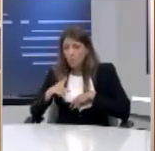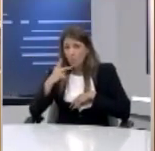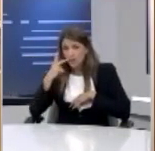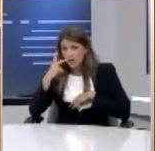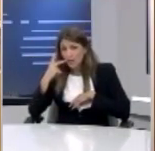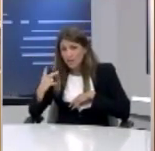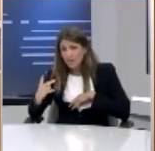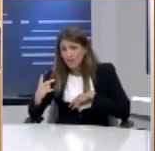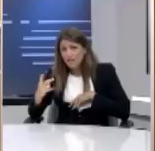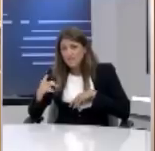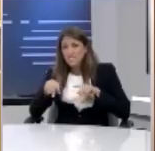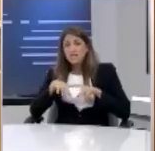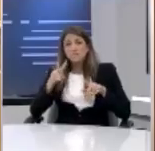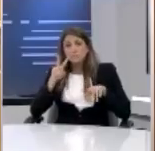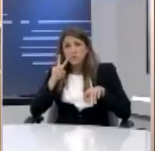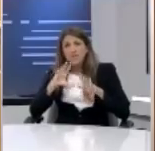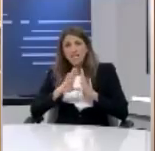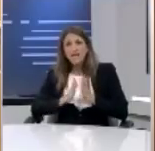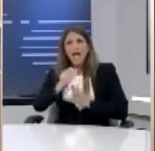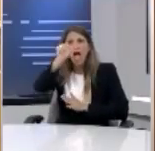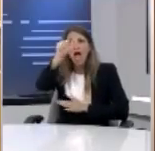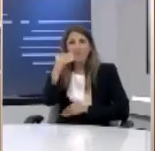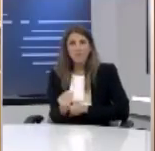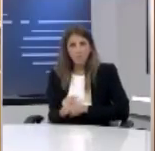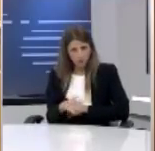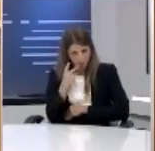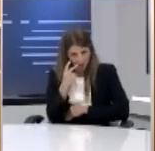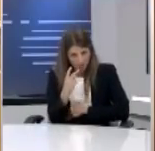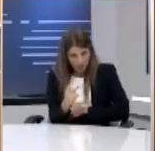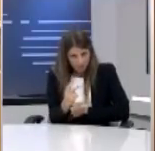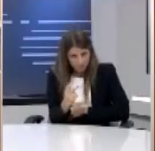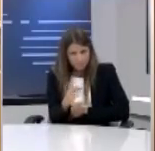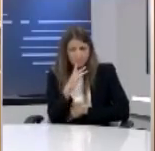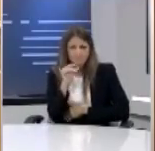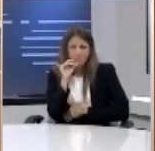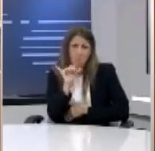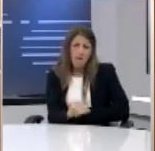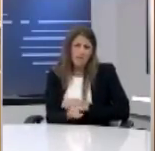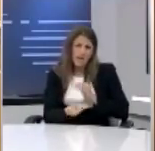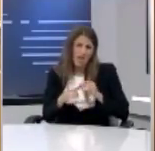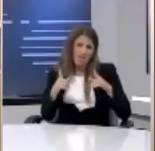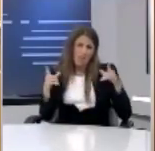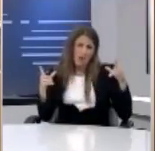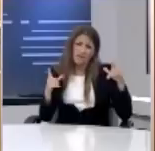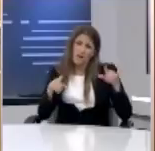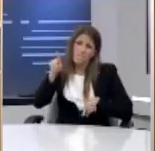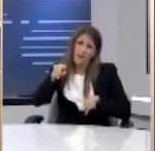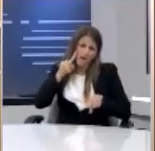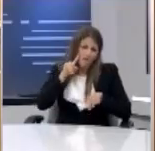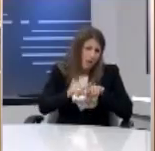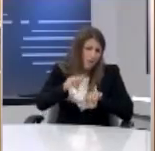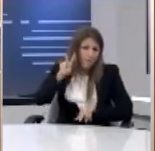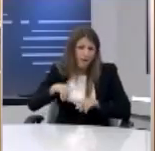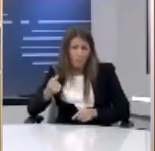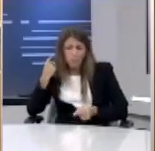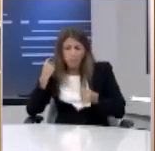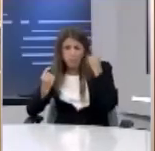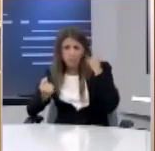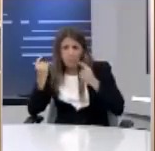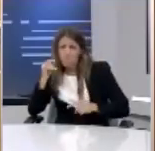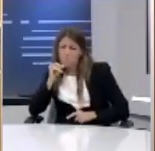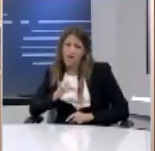πάντα έκανε η παράταξή σας στα μεγάλα ανθρωπιστικά ζητήματα. Και αναφερθήκατε κάποια